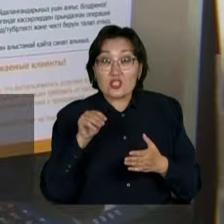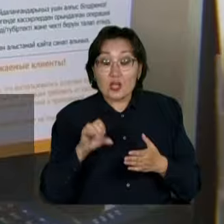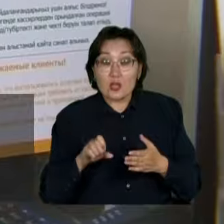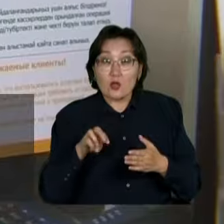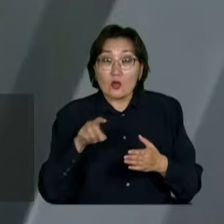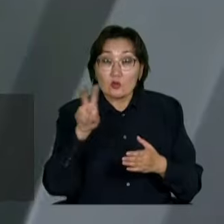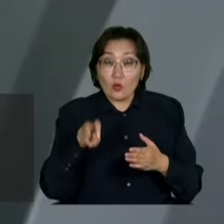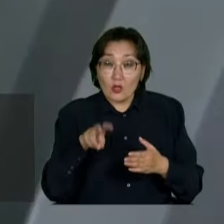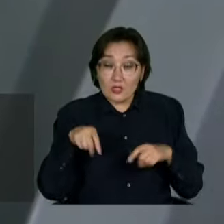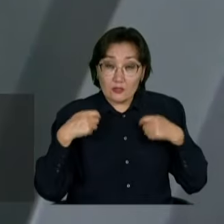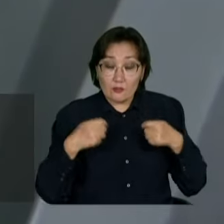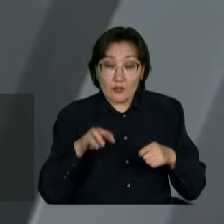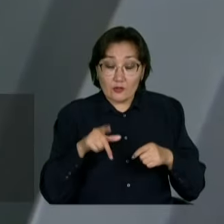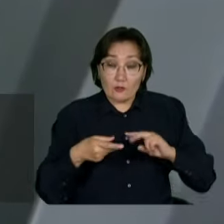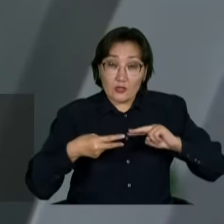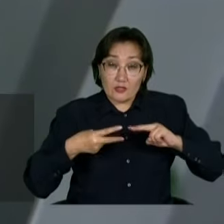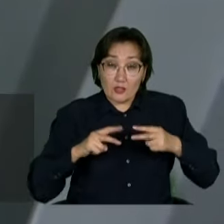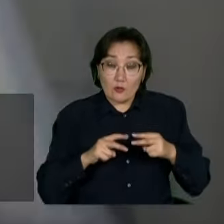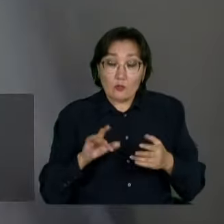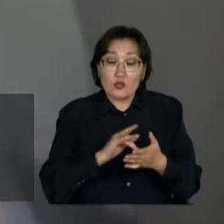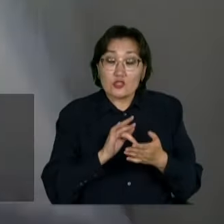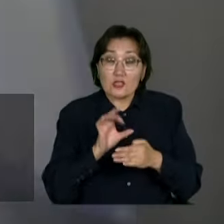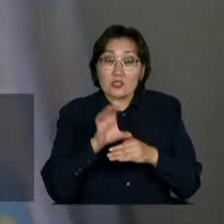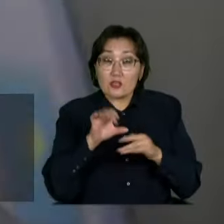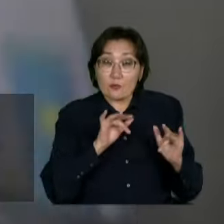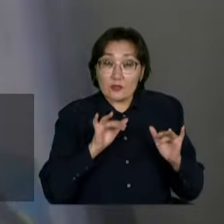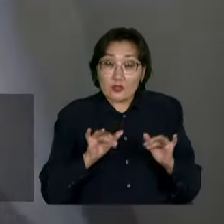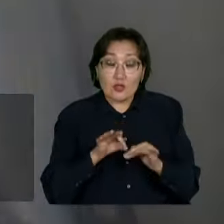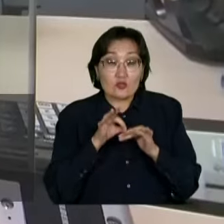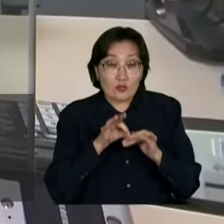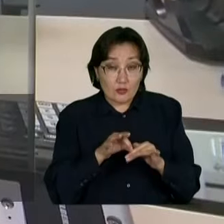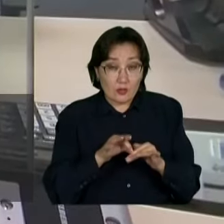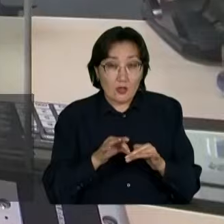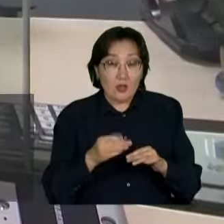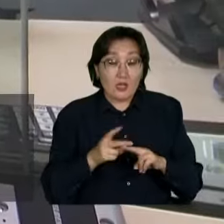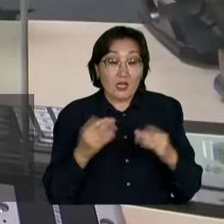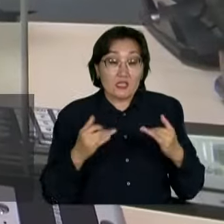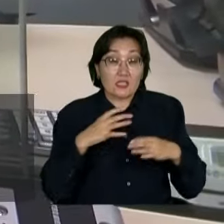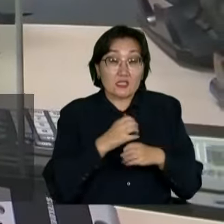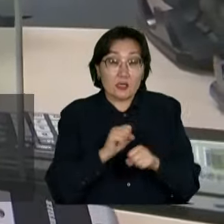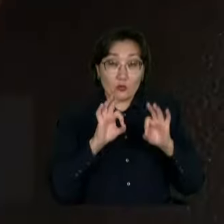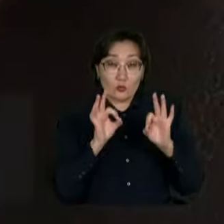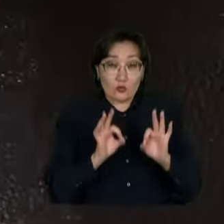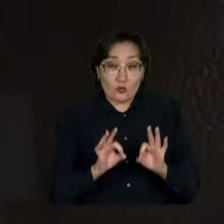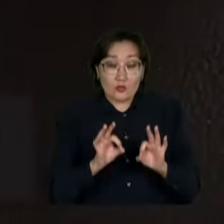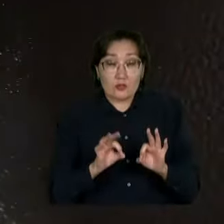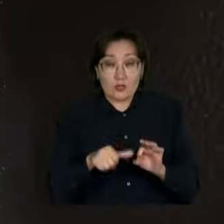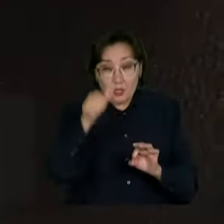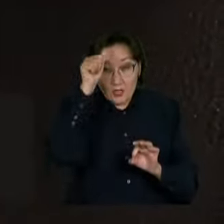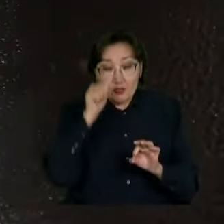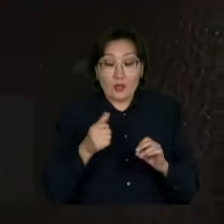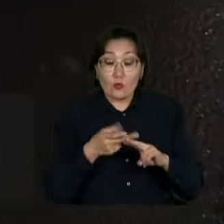теңгеге айырбастап бюджетке жіберу процесі жүреді. Қазір ол қысқарды. Бірақ күзге таман тағы да осы үрдіс жалғасуы